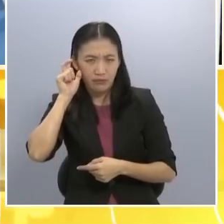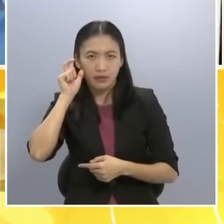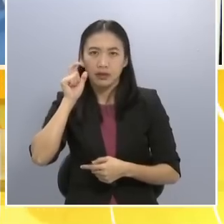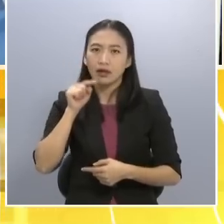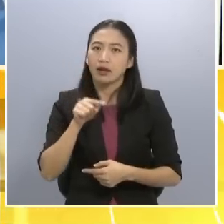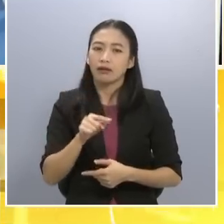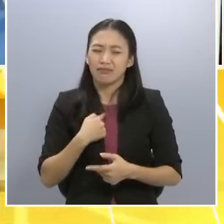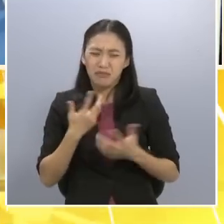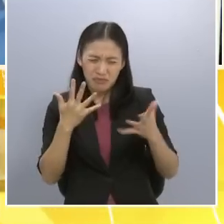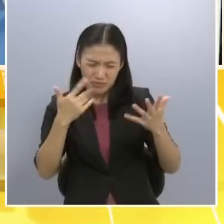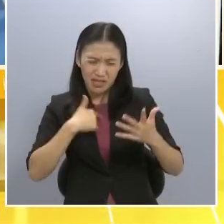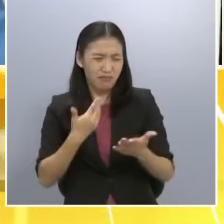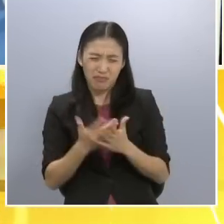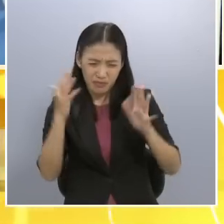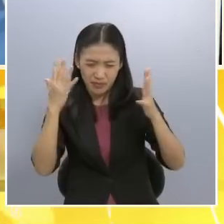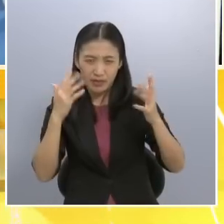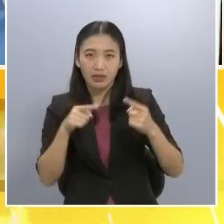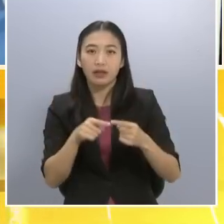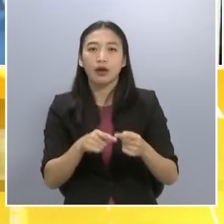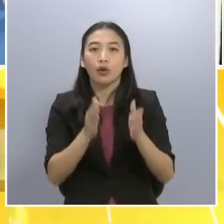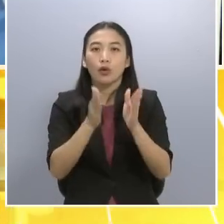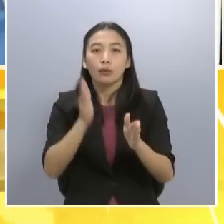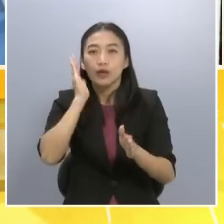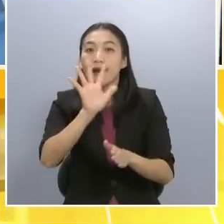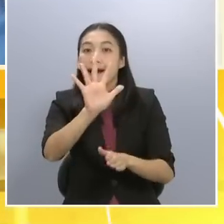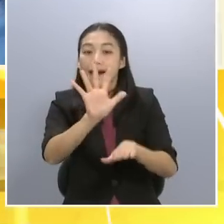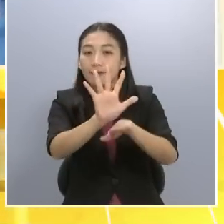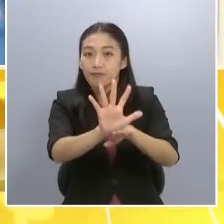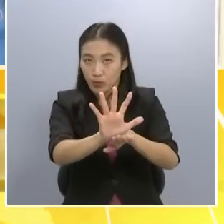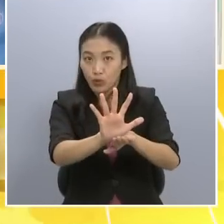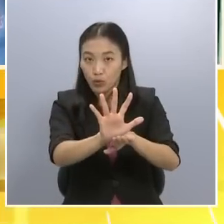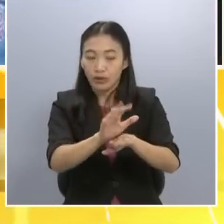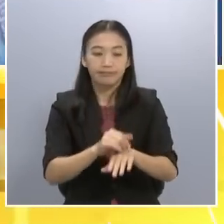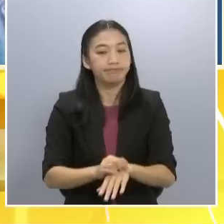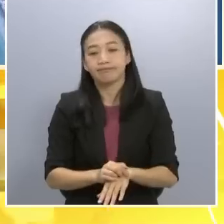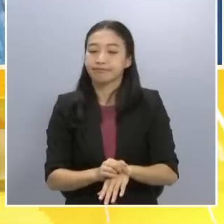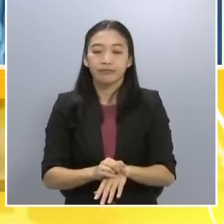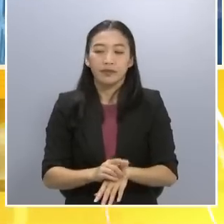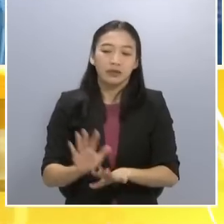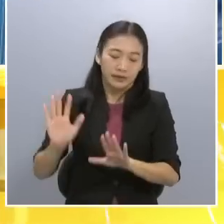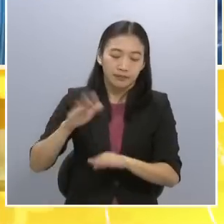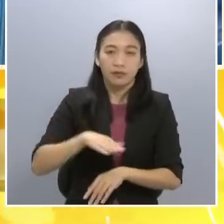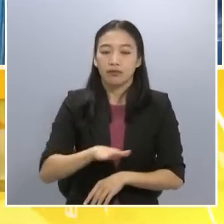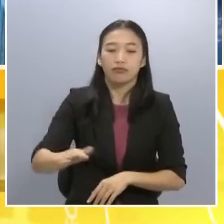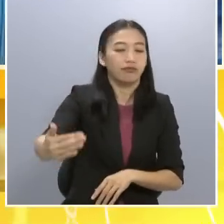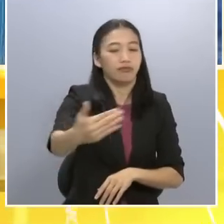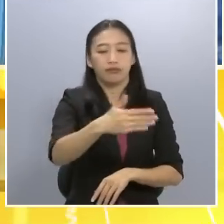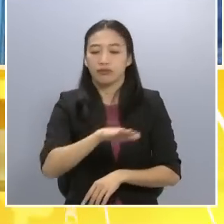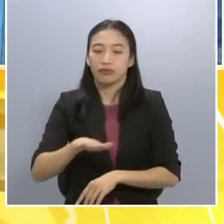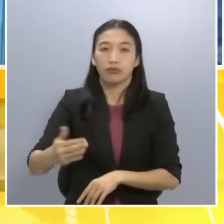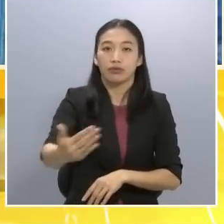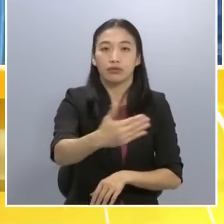คนไม่มีคนใดคนหนึ่งหรือคนไหนบอกล้วงมาให้หมดไอ้ข้างหน้ามันมีกระเป๋าล้วงมาให้หมดมันเหมือนกับอะ